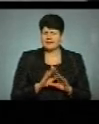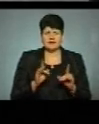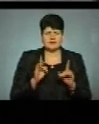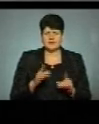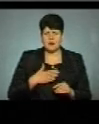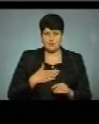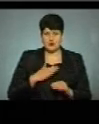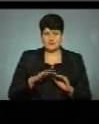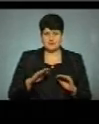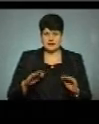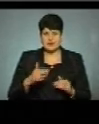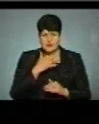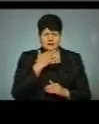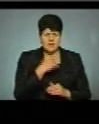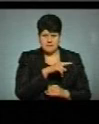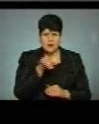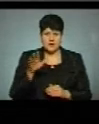моїх дітей, а для багатьох